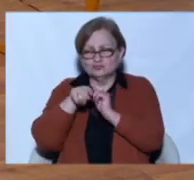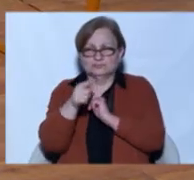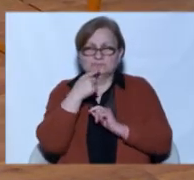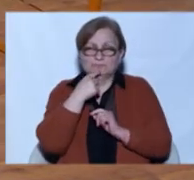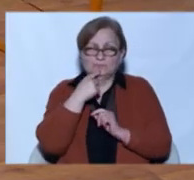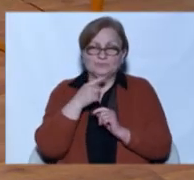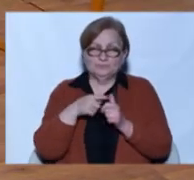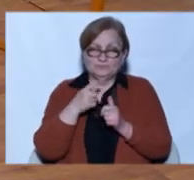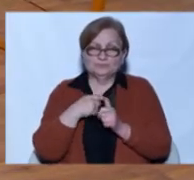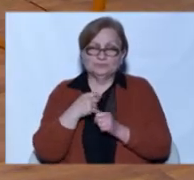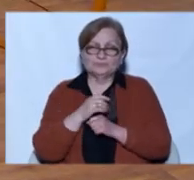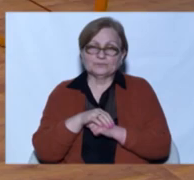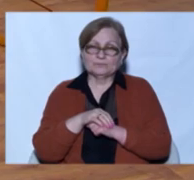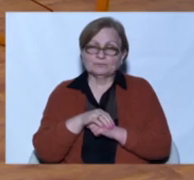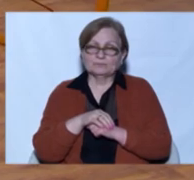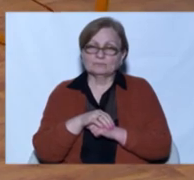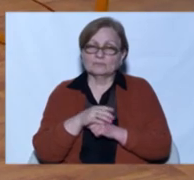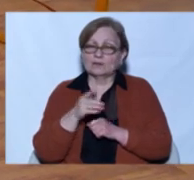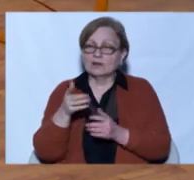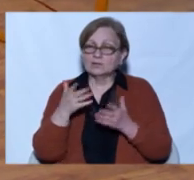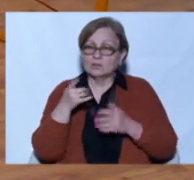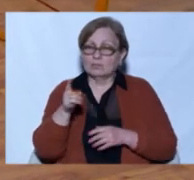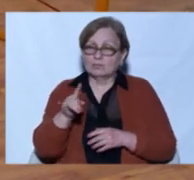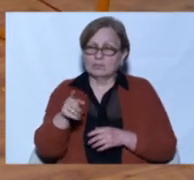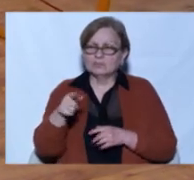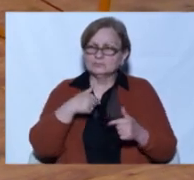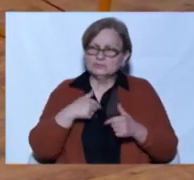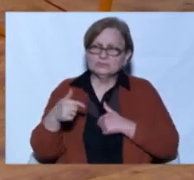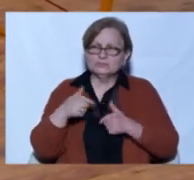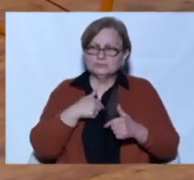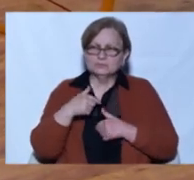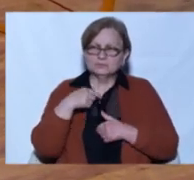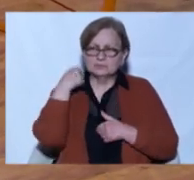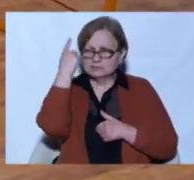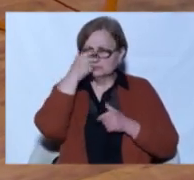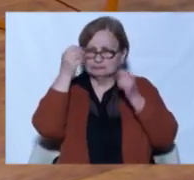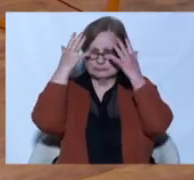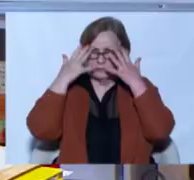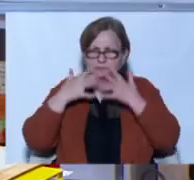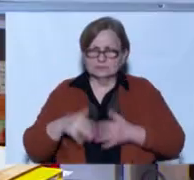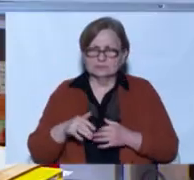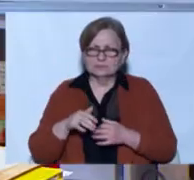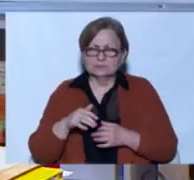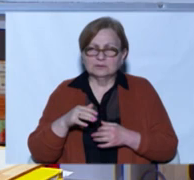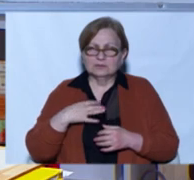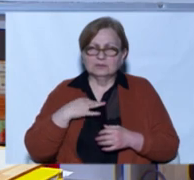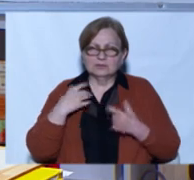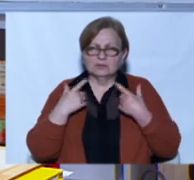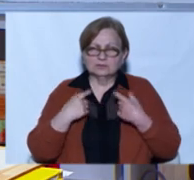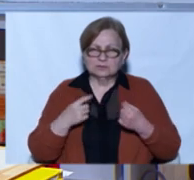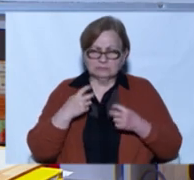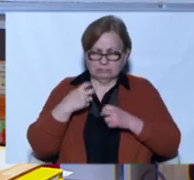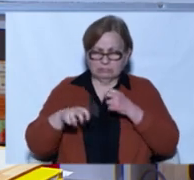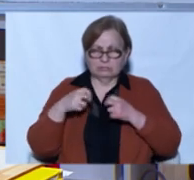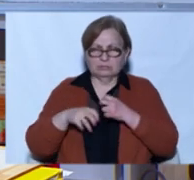და რაღაცას ცდილობდა. ეტყობოდა, რომ ბევრი უწვალია. სახეზე ოფლი ჩამოსდიოდა. პერანგიც